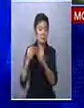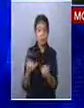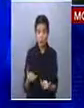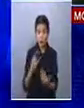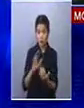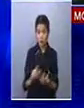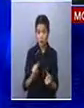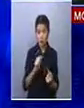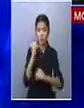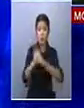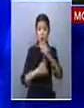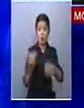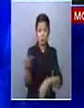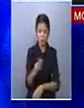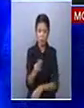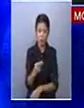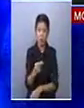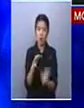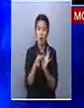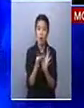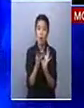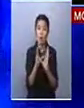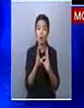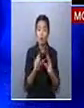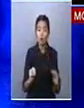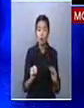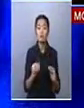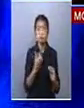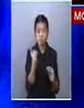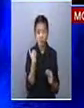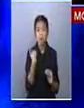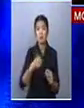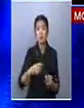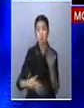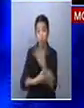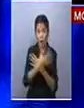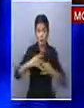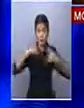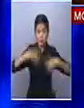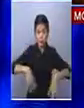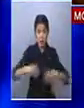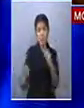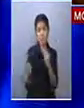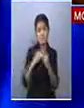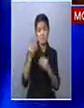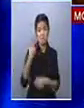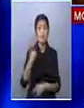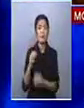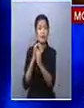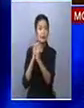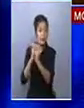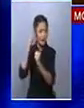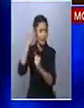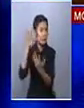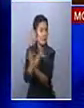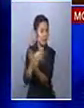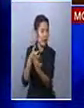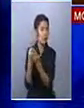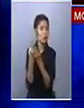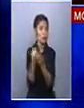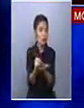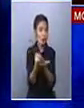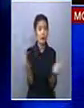ไม่วางใจนะครับเพราะว่าความเสี่ยงก็ยังคงสูงอยู่แล้วทีนี้จีนเองก็มีการออกมาตรการต่างๆนะครับเพื่อจะเข้ามาประคองต